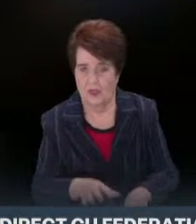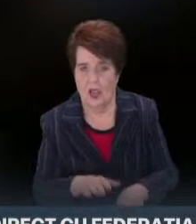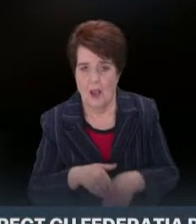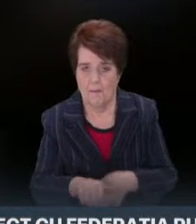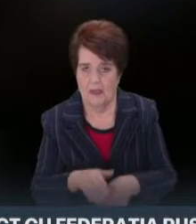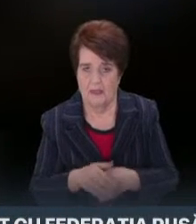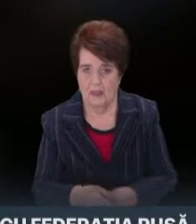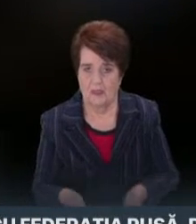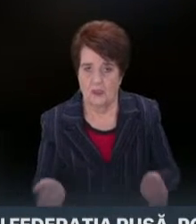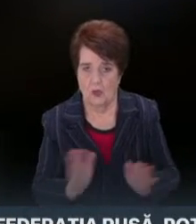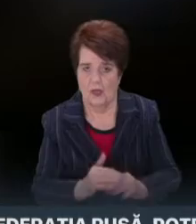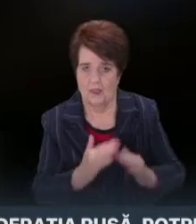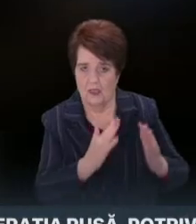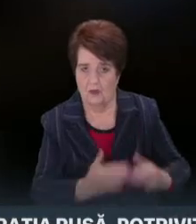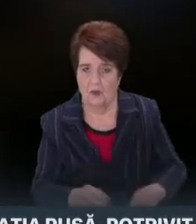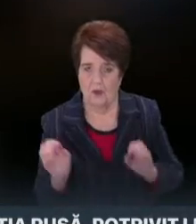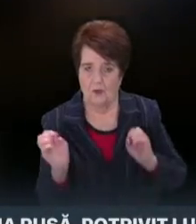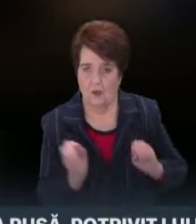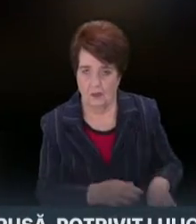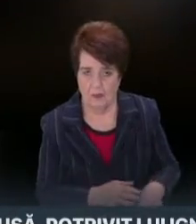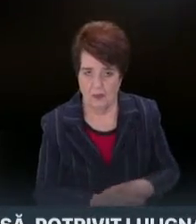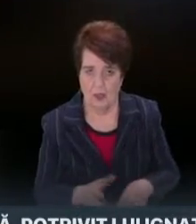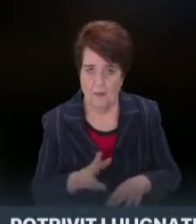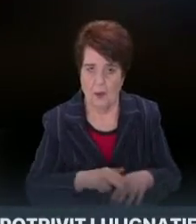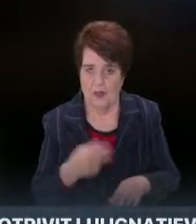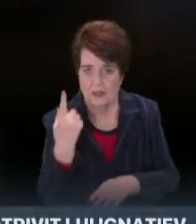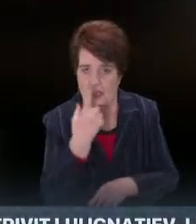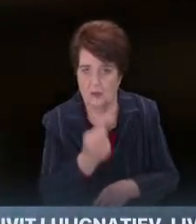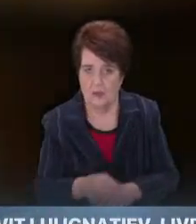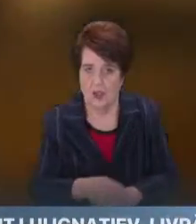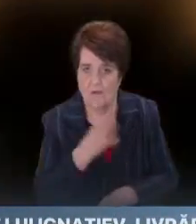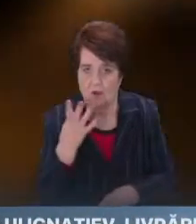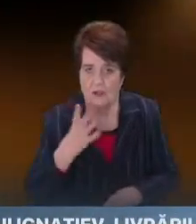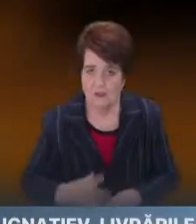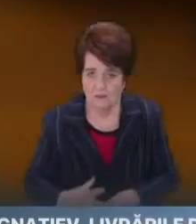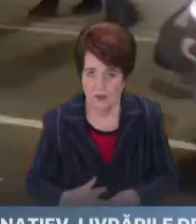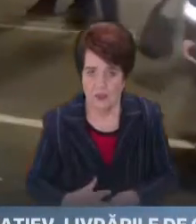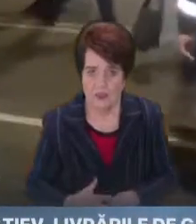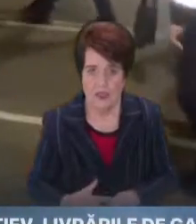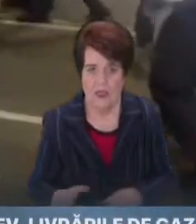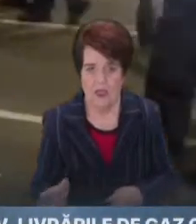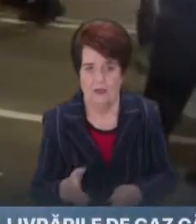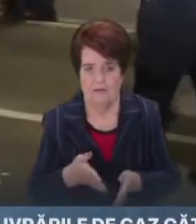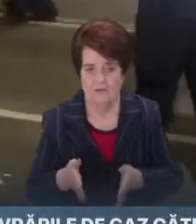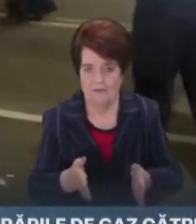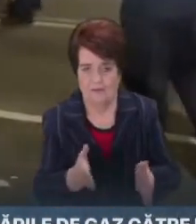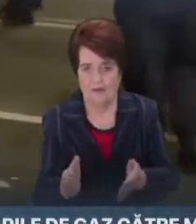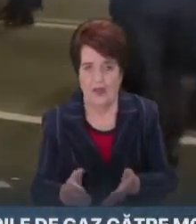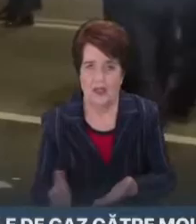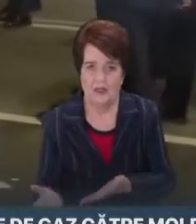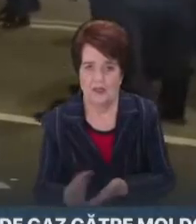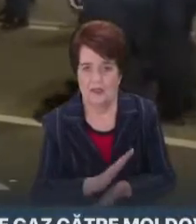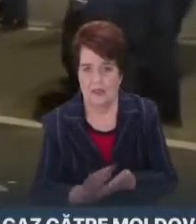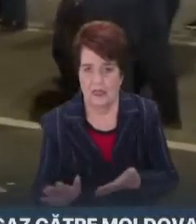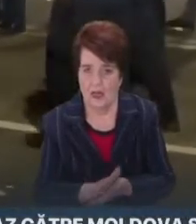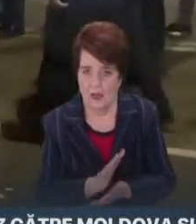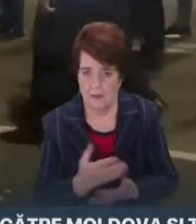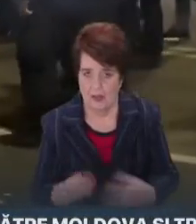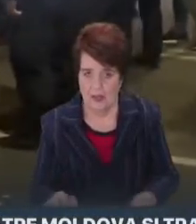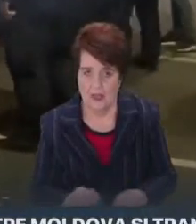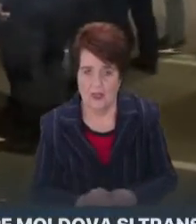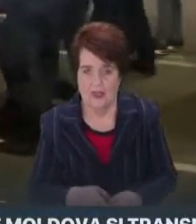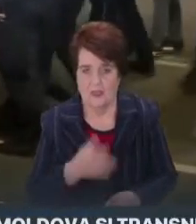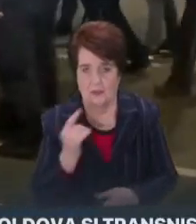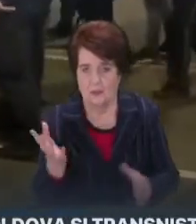și au lăsat corturile abandonate. Poliția anunță că a fost nevoită să elibereze traseul. Totodată, oamenii legii spun că pe